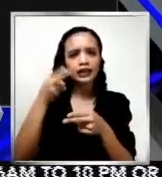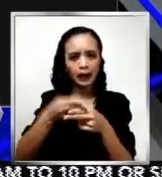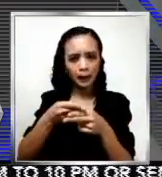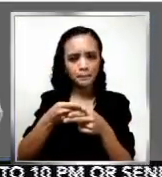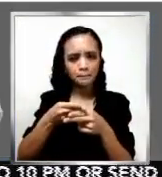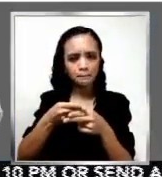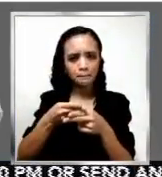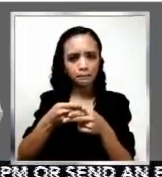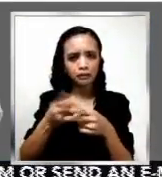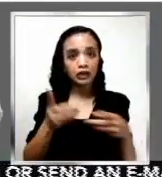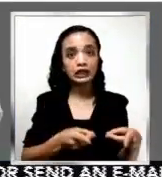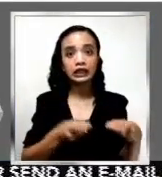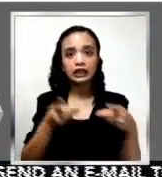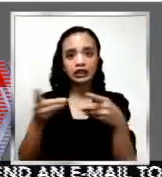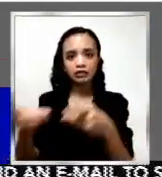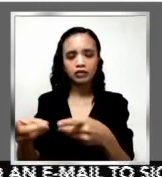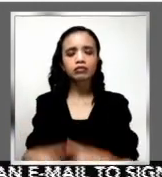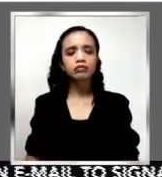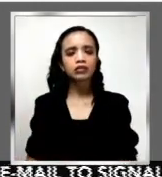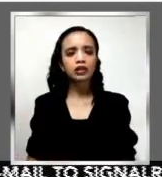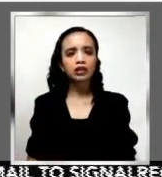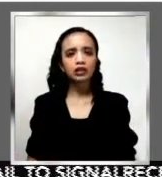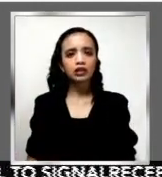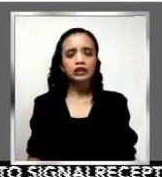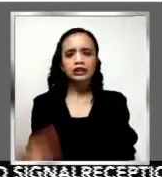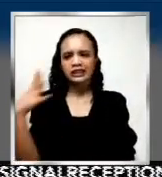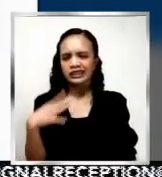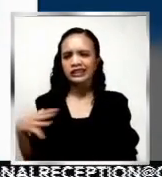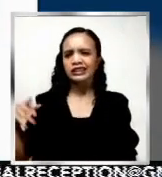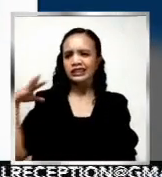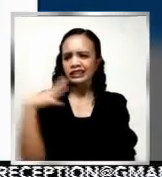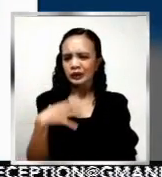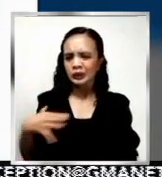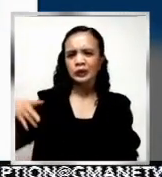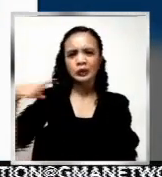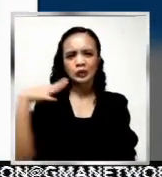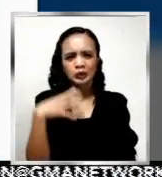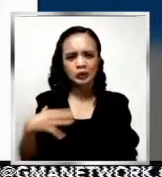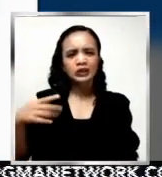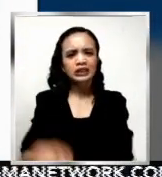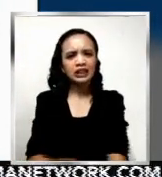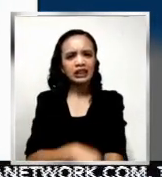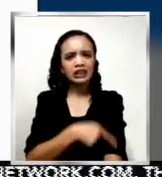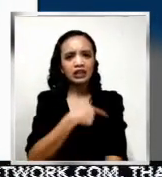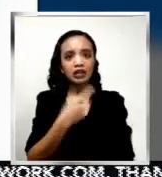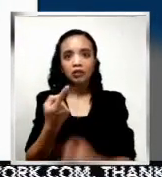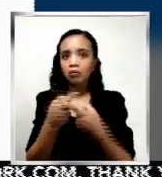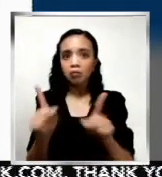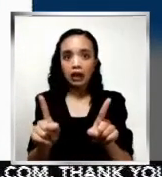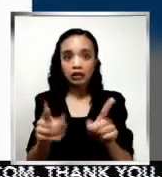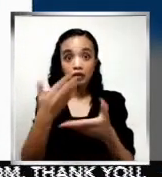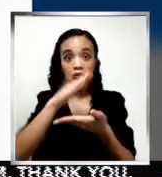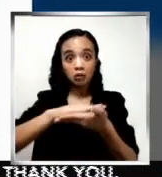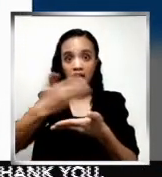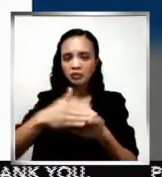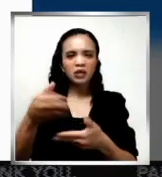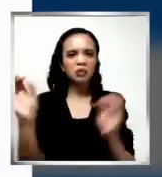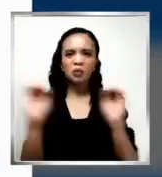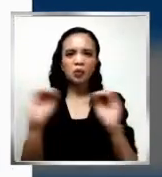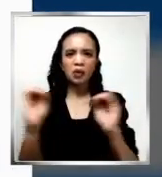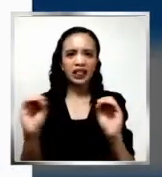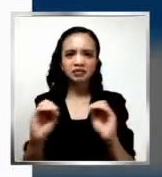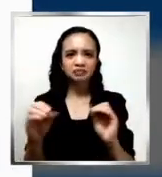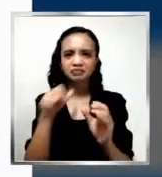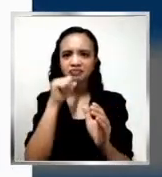nagde-deliver sa akin. Namuti na raw ang mata ni Joyce kahihintay pero hindi dumating ang binili niyang laptop. Bigla na lang po, nag-deactivate po